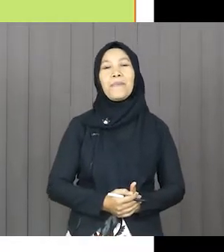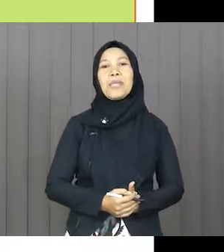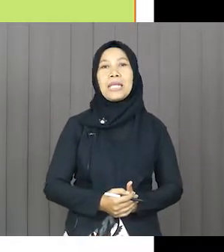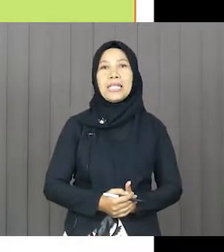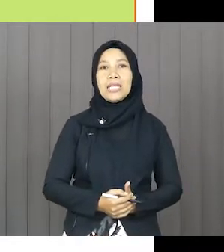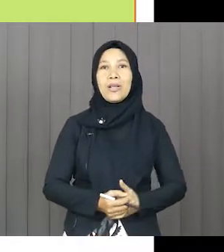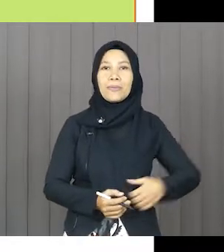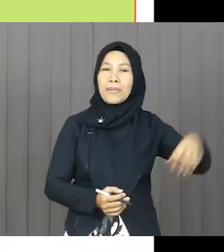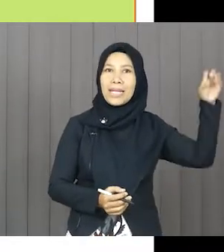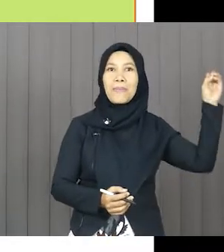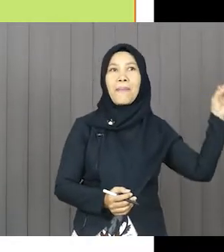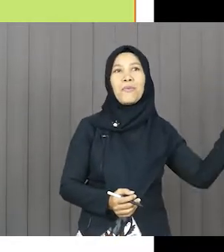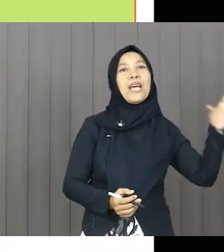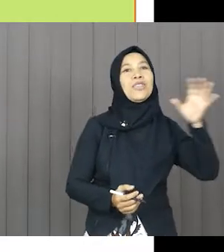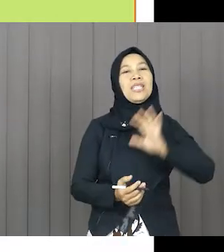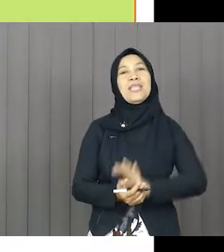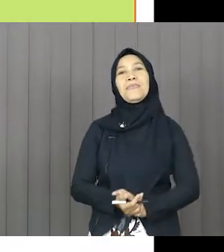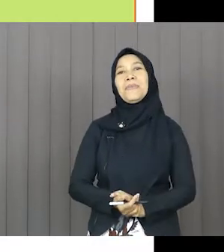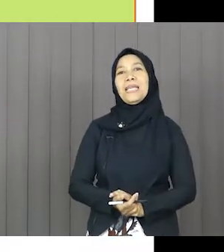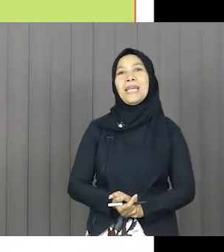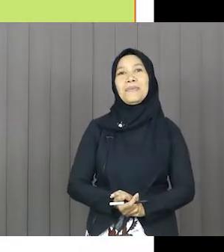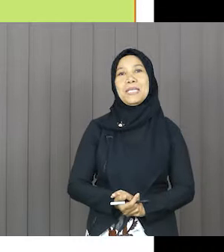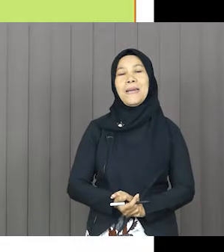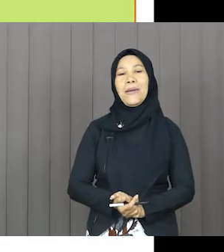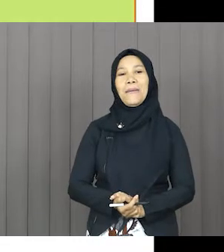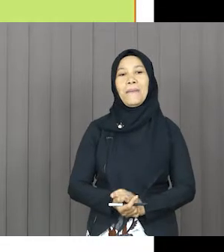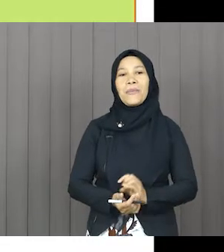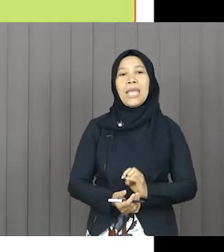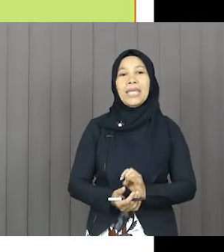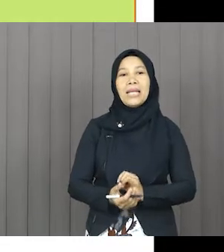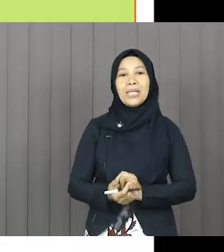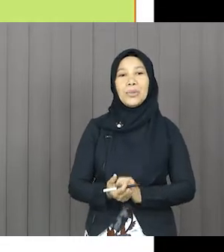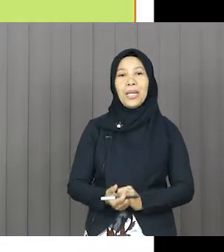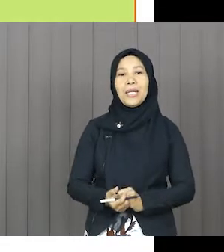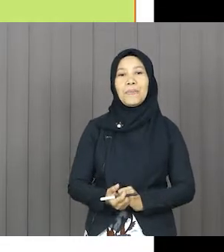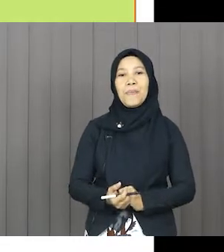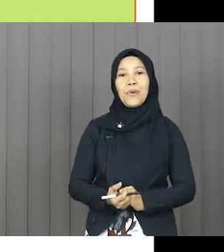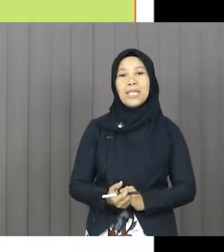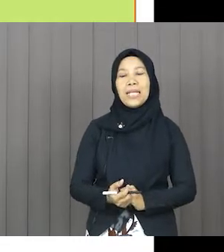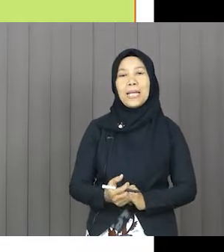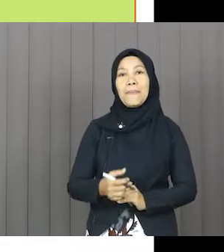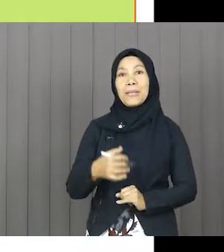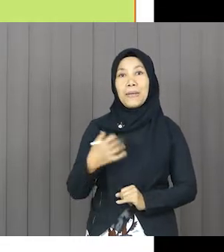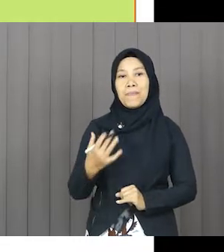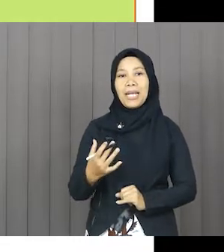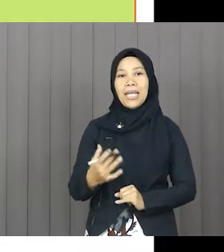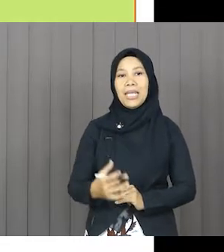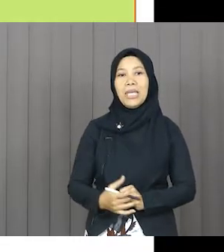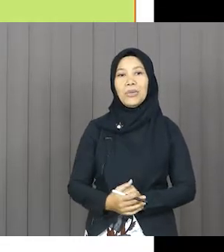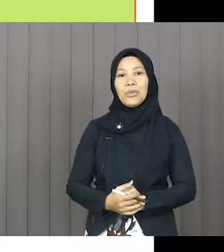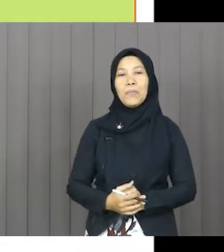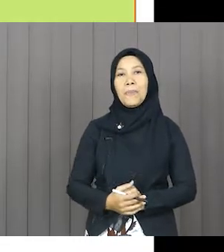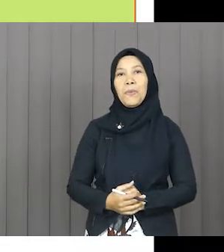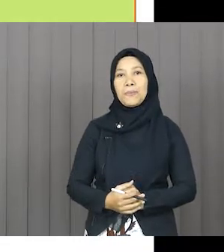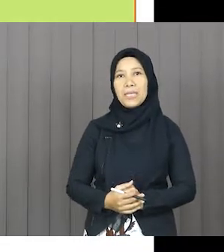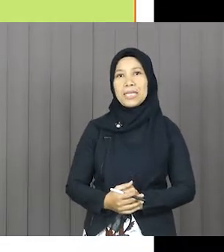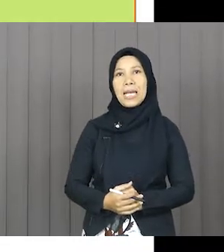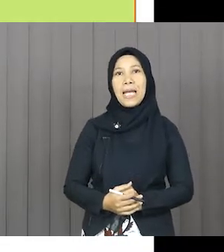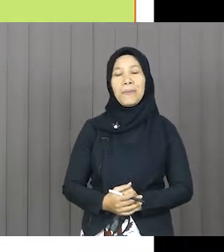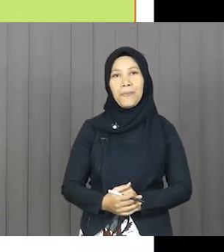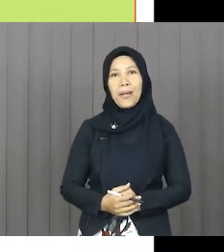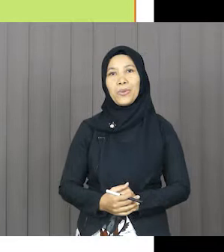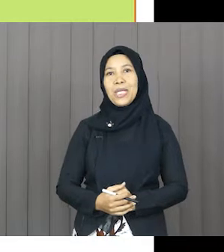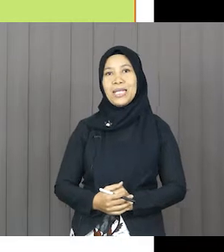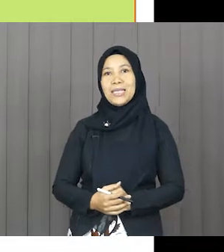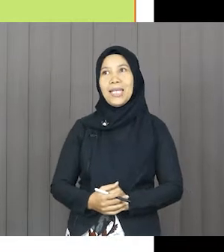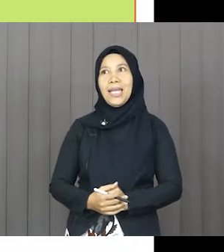dari kreditor. Mereka mampu atau tidak memberikan pinjaman. Yang kedua, kemampuan negara berkembang ini untuk membuat